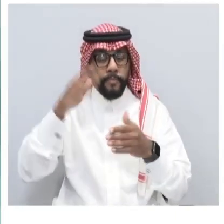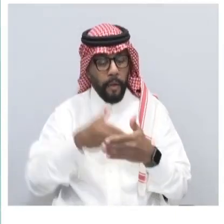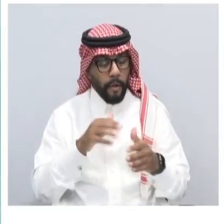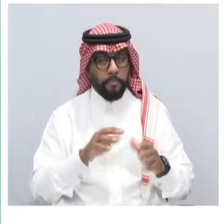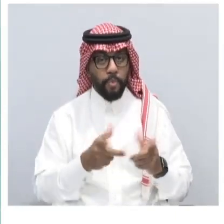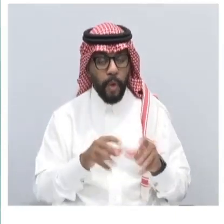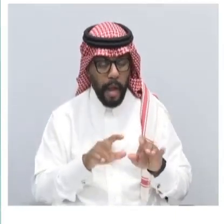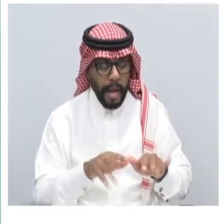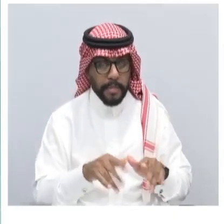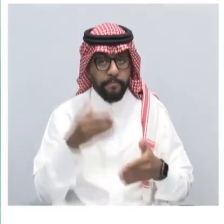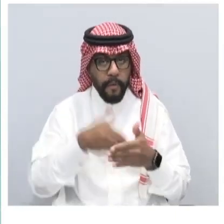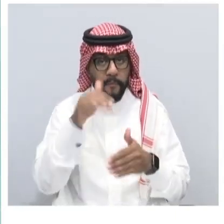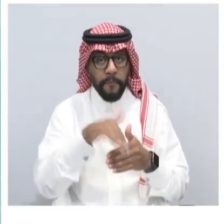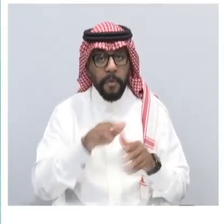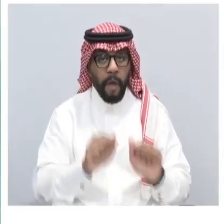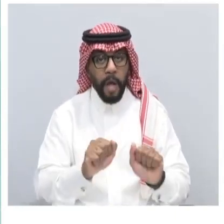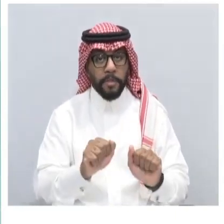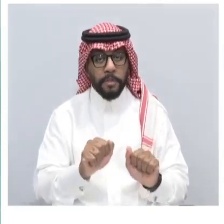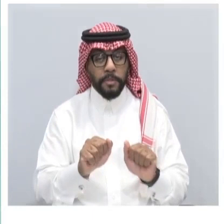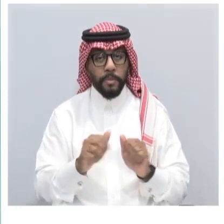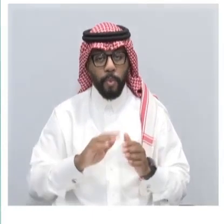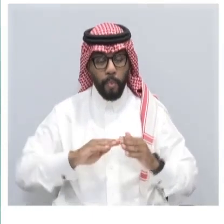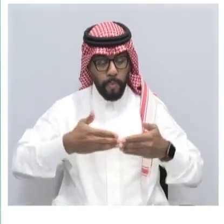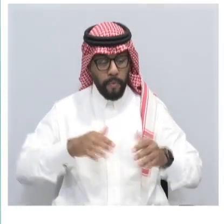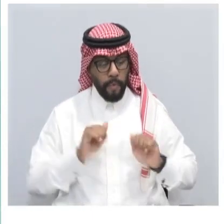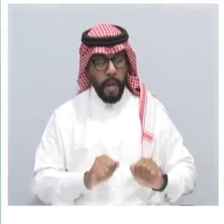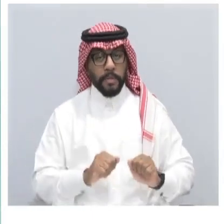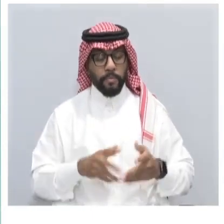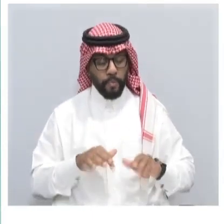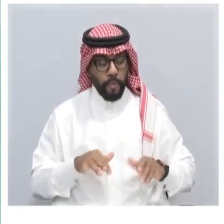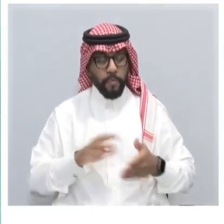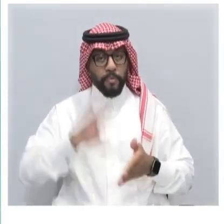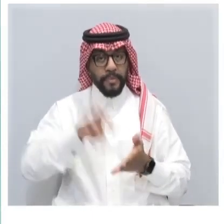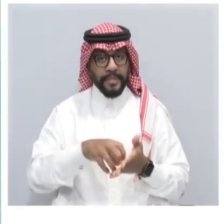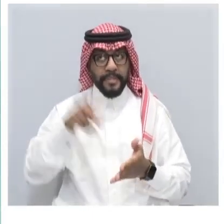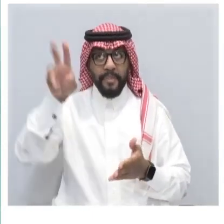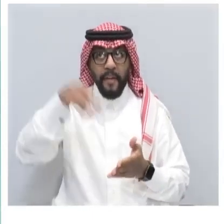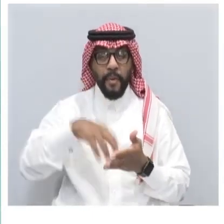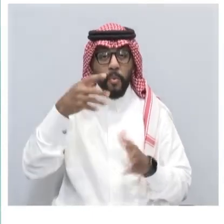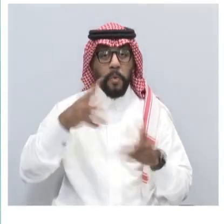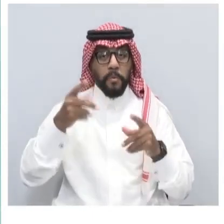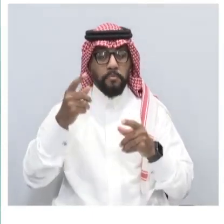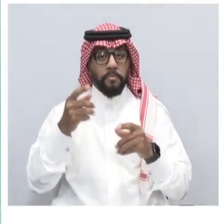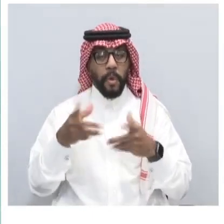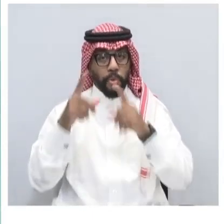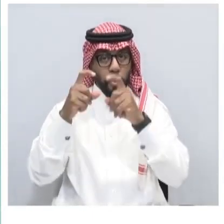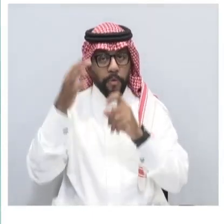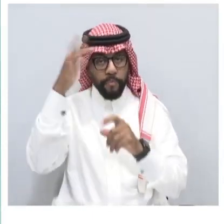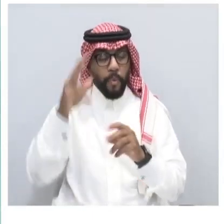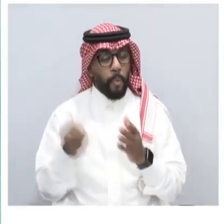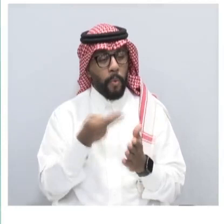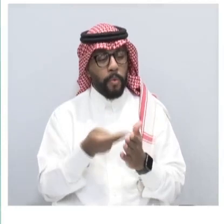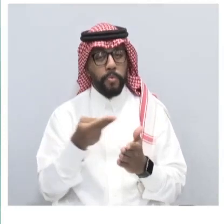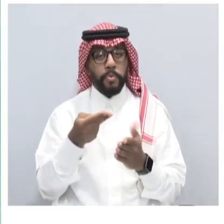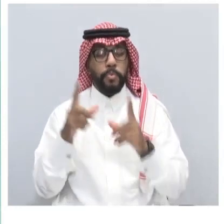عن طريق ادراج الصور من الحاسبه الخاص بك وبالتحديد من علامه التبويب ادراج انسيرت من مجموعه رسومات